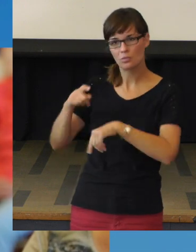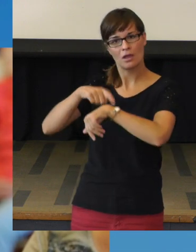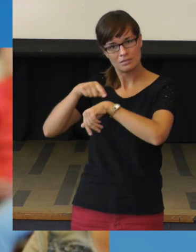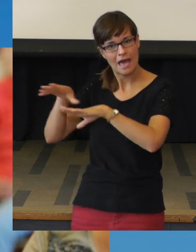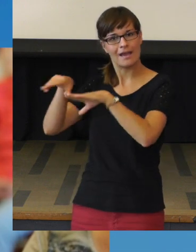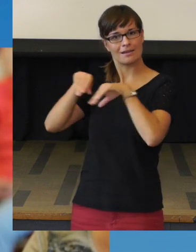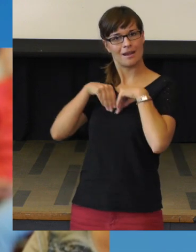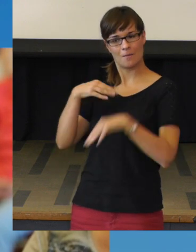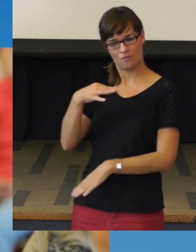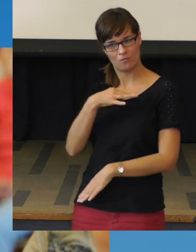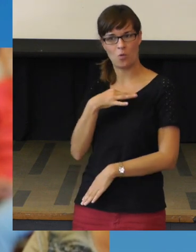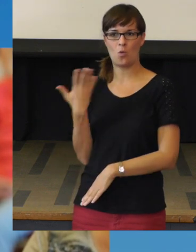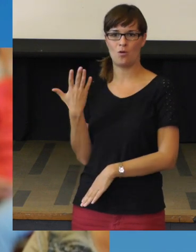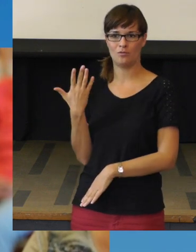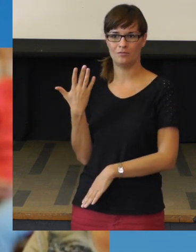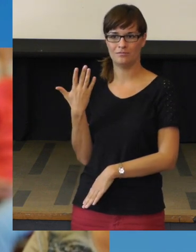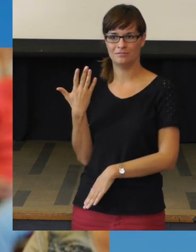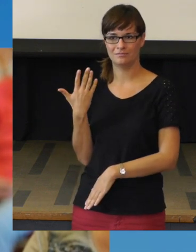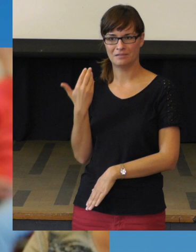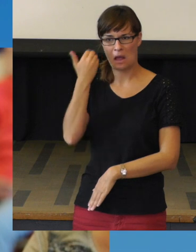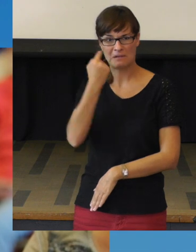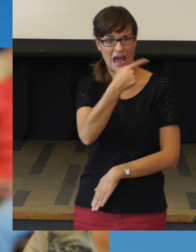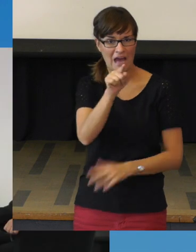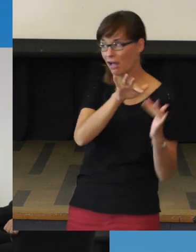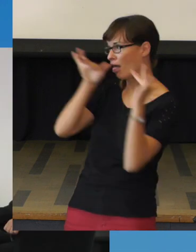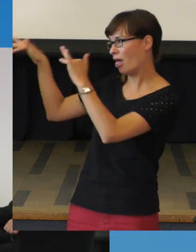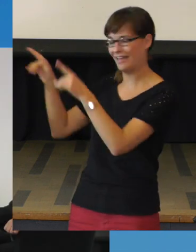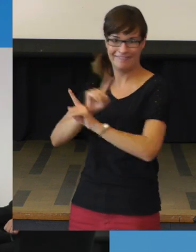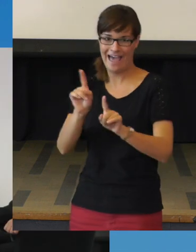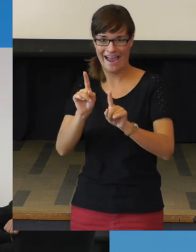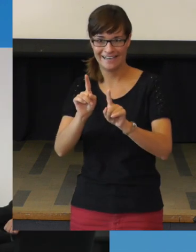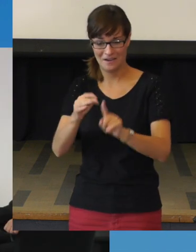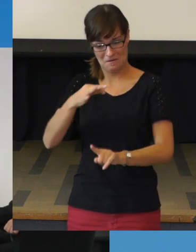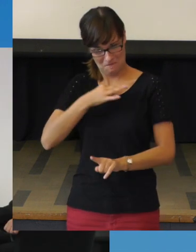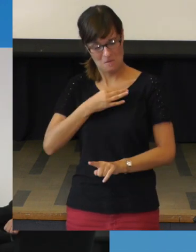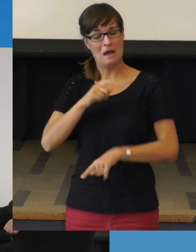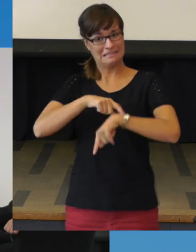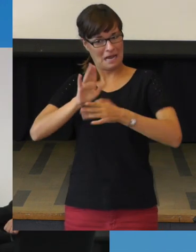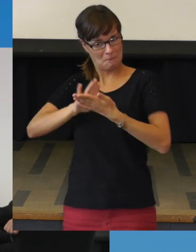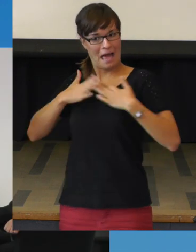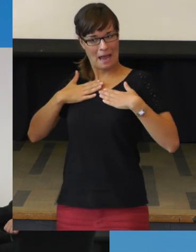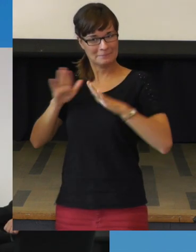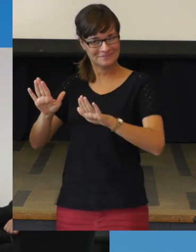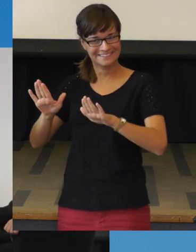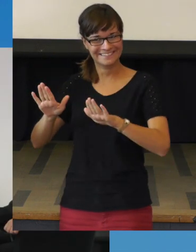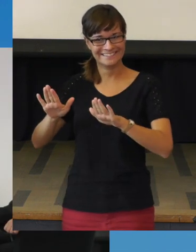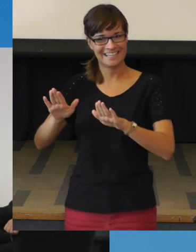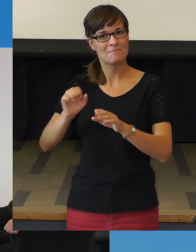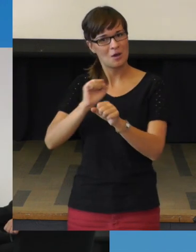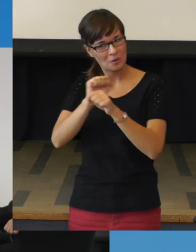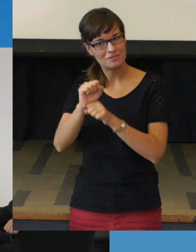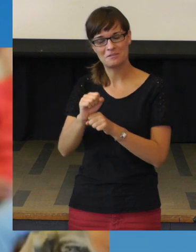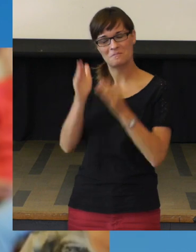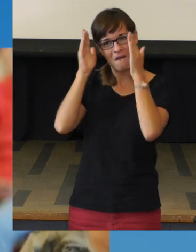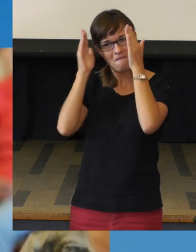mich. Nicht, dass ich jetzt alle dahin renne, dann hat er keine Zeit mehr für mich. Aber ich finde das Vertrauen sehr